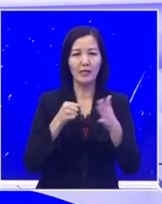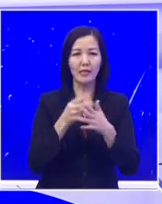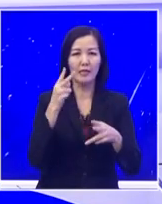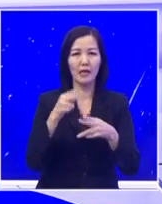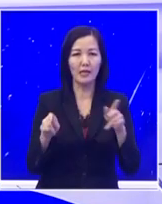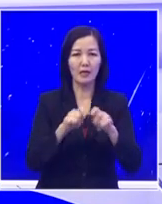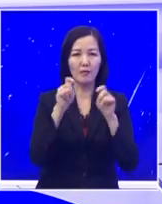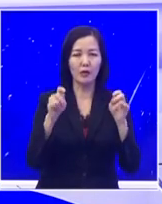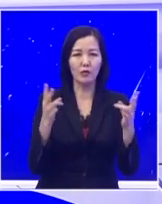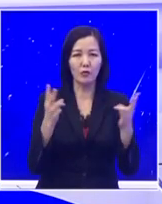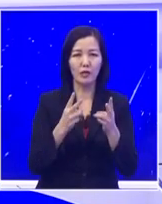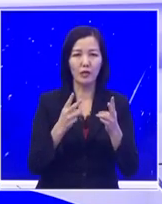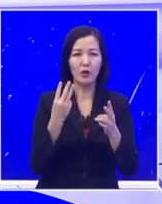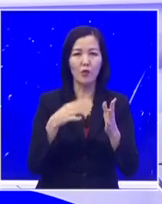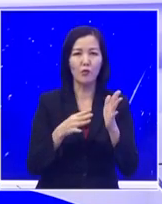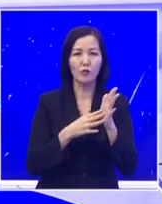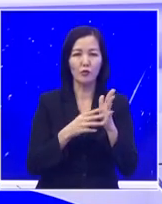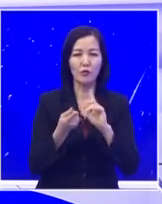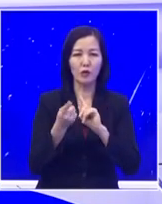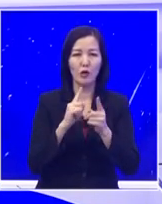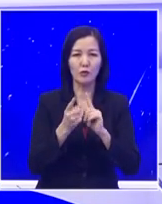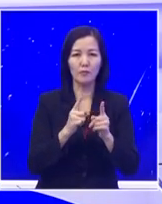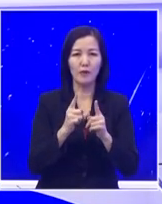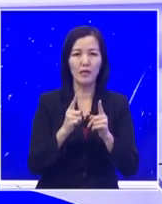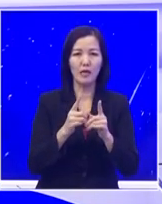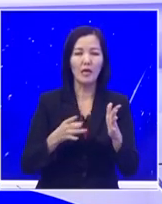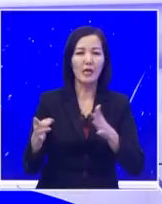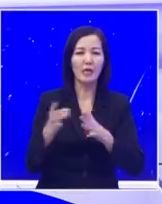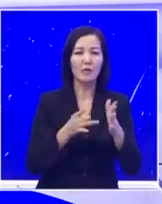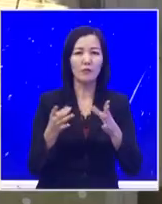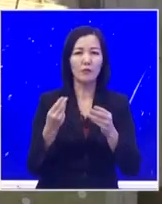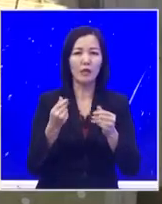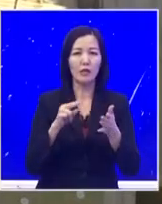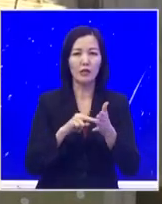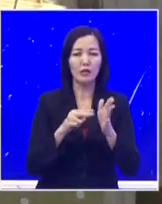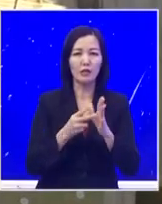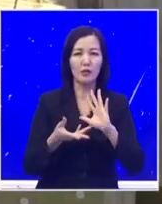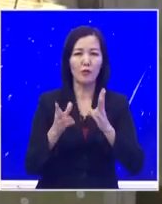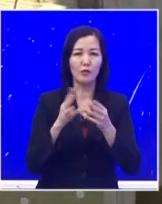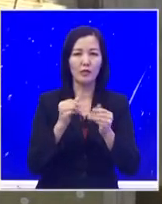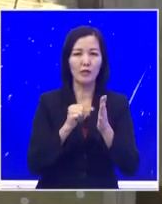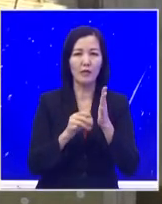Ал тағы 39-ы ауыспалы. Алдағы шаруаларға республикалық және жергілікті бюджетті қосқанда